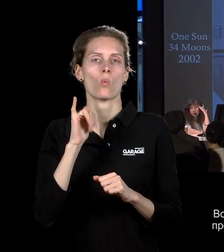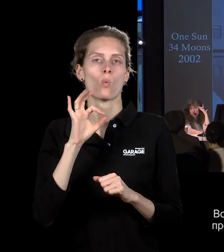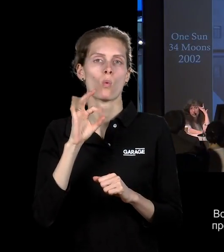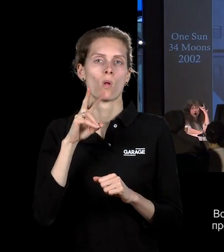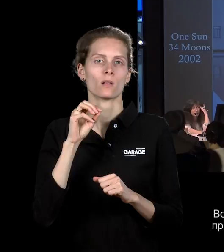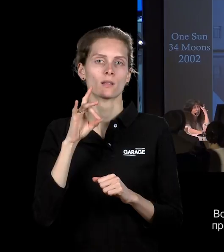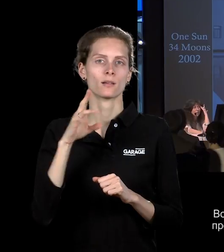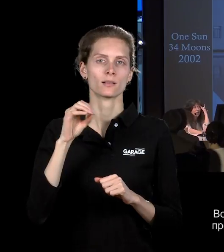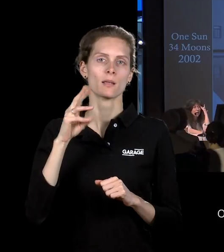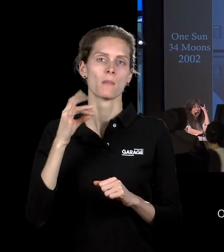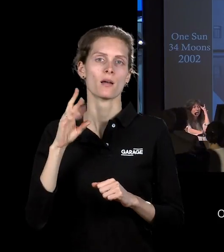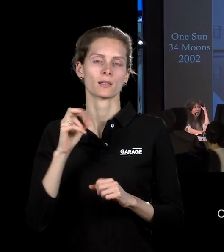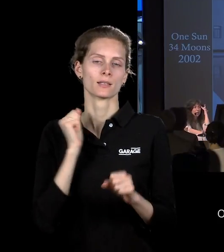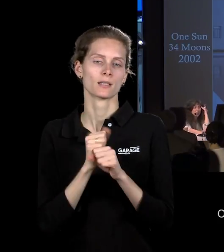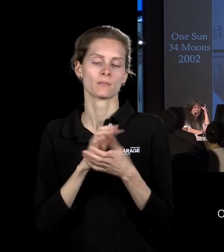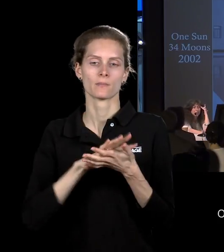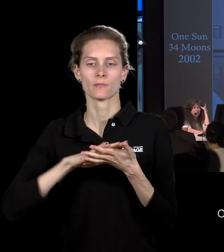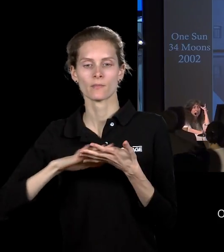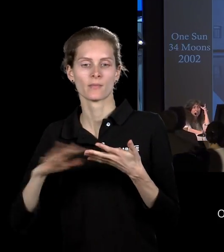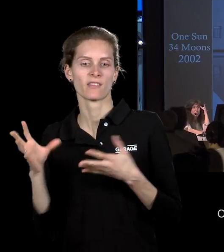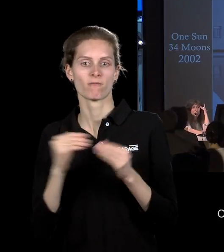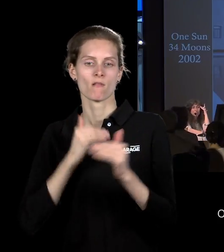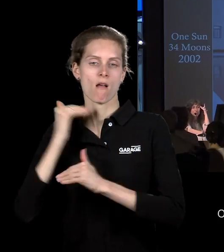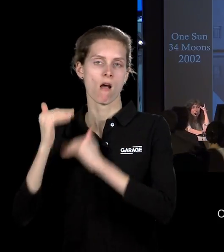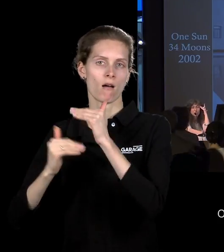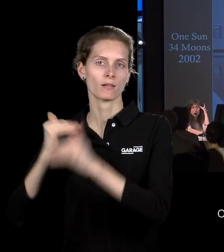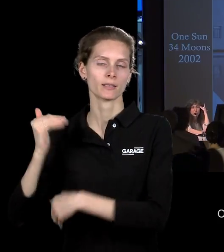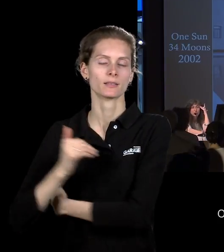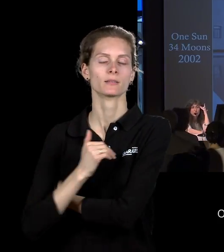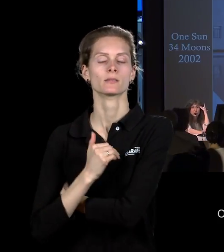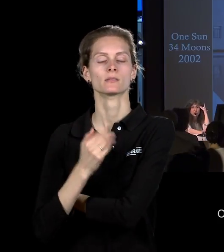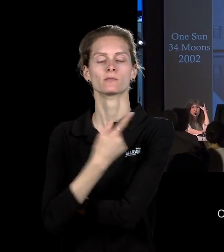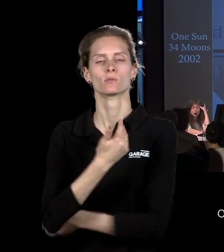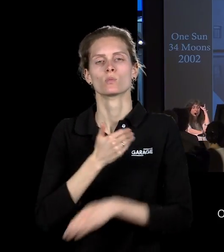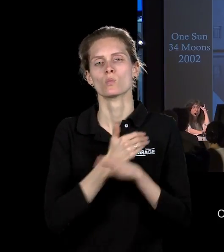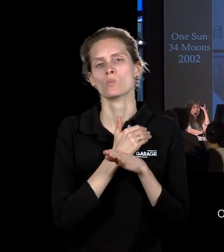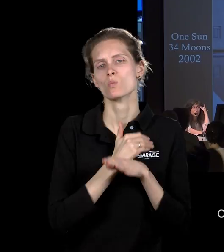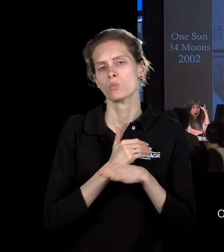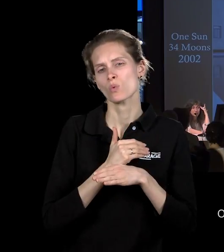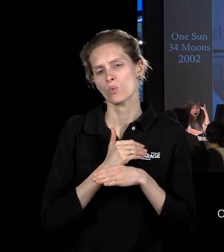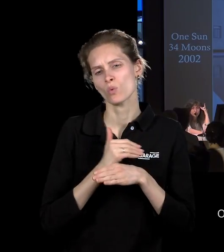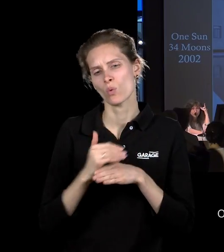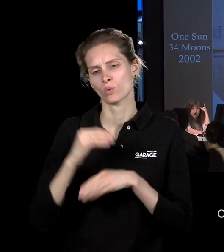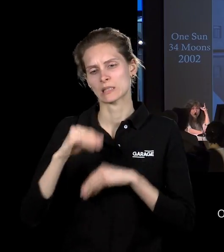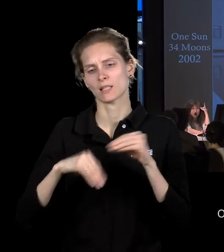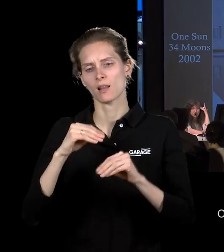протяжении всей своей карьеры, одна его достаточно поздняя огромная инсталляция, сделанная для